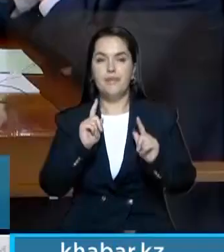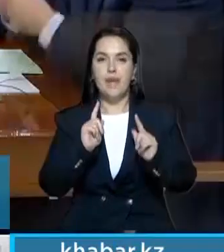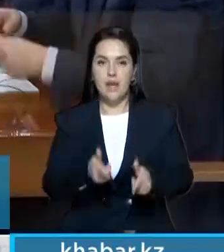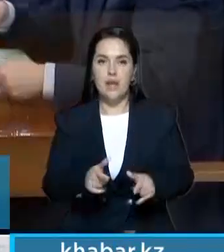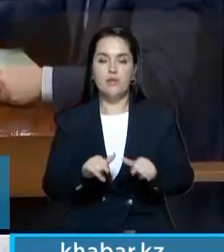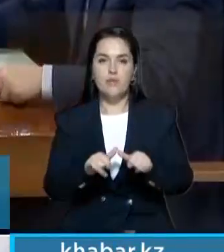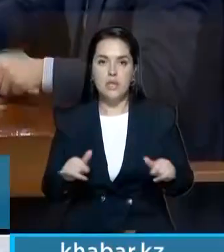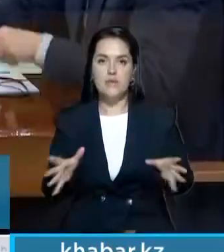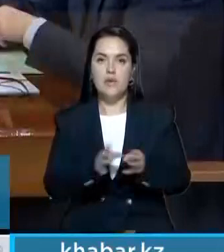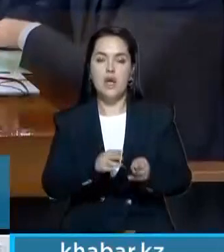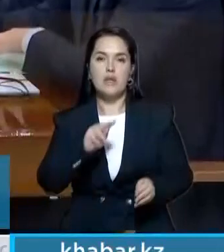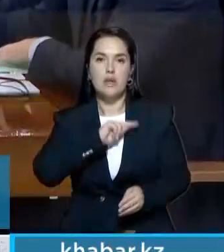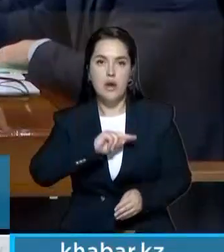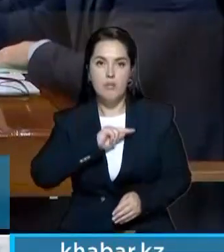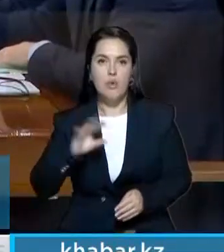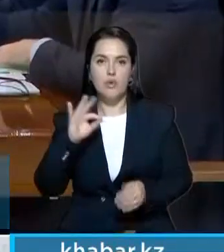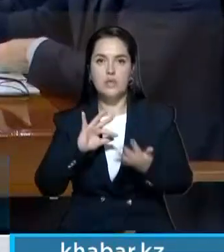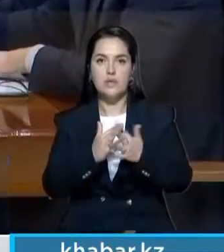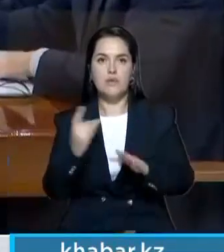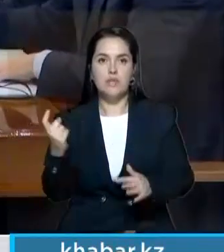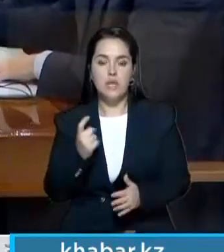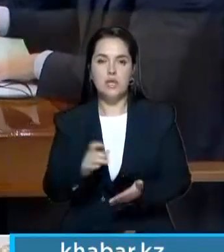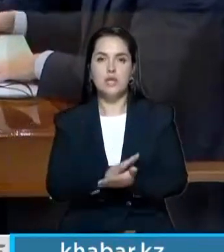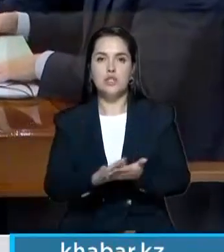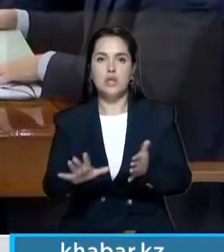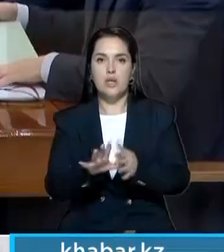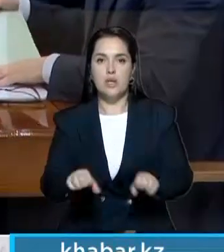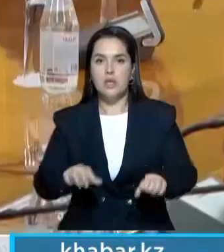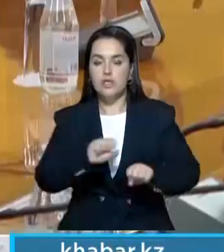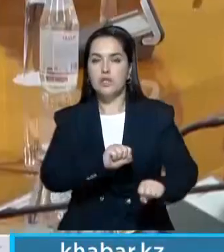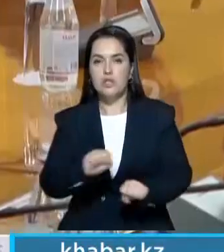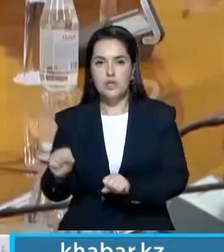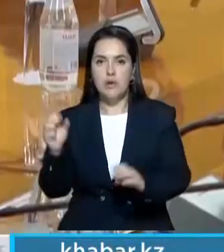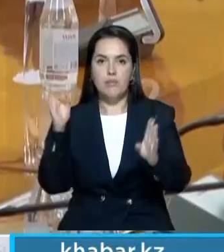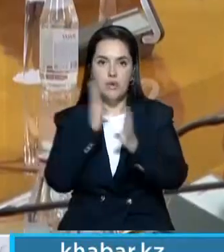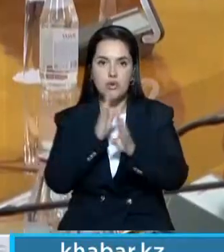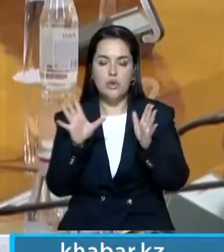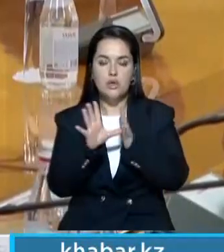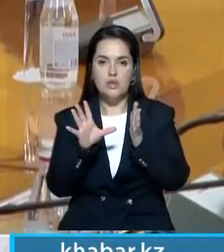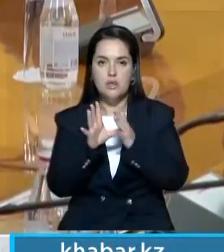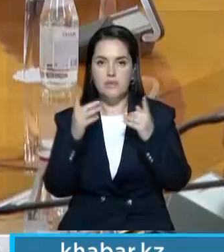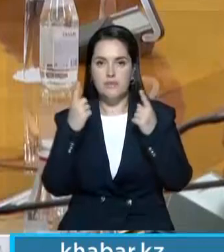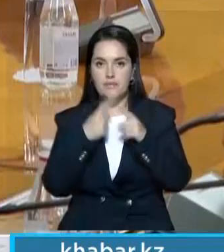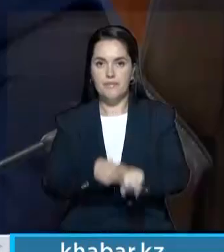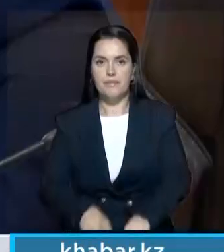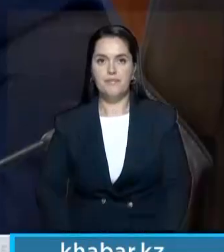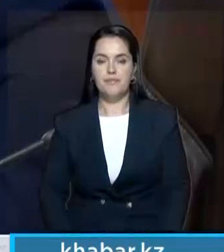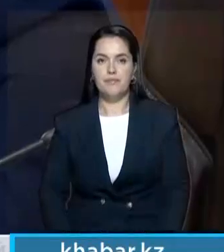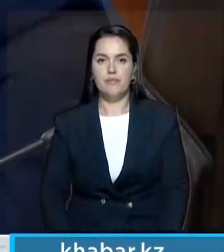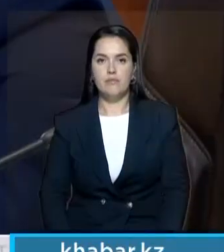подчеркнули готовность развивать сотрудничество и в сфере сельского хозяйства чистой энергетики защиты окружающей среды и цифровых